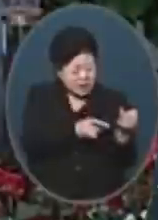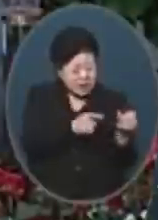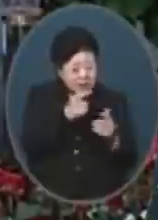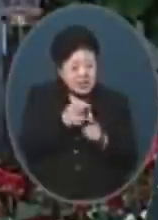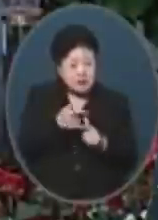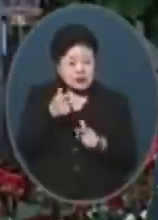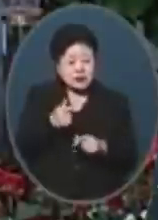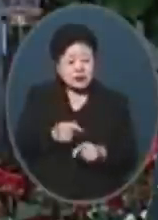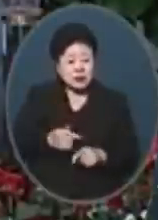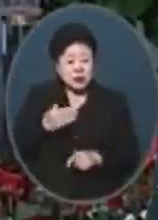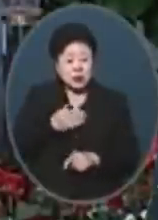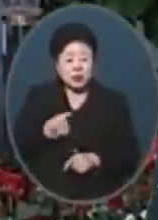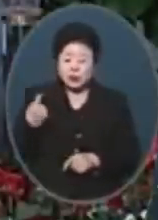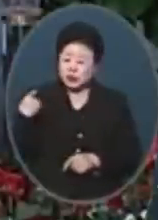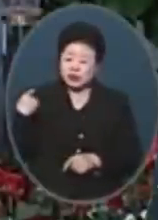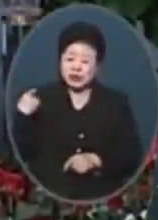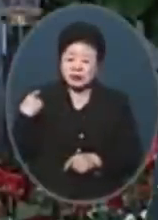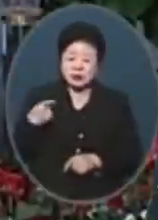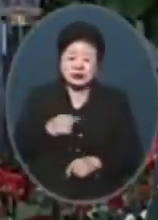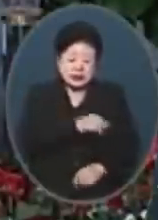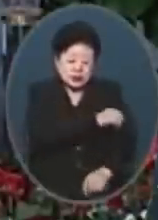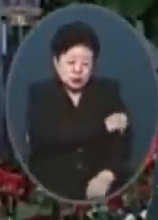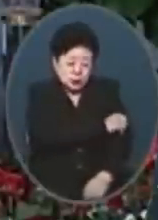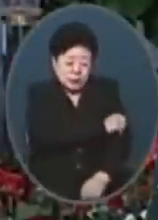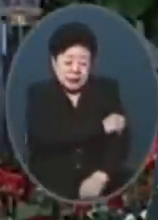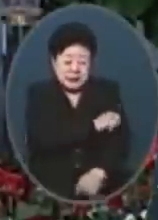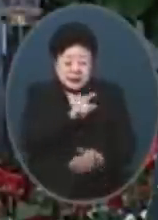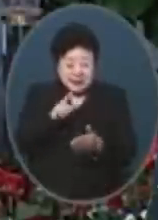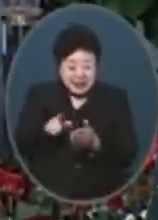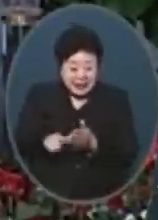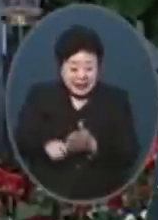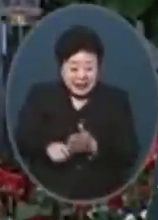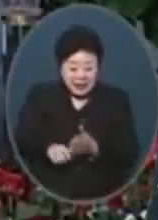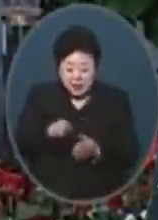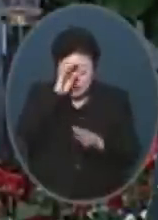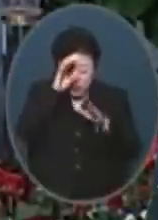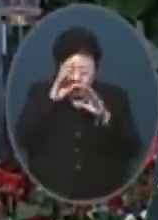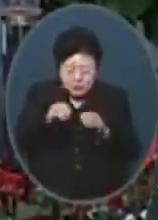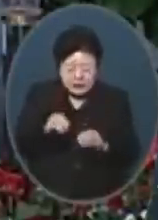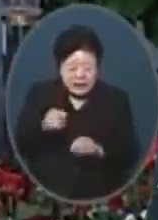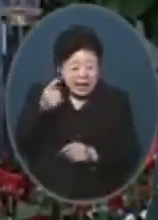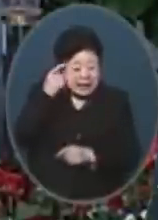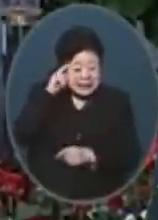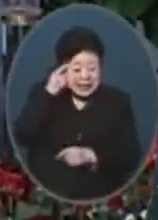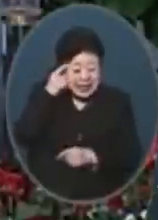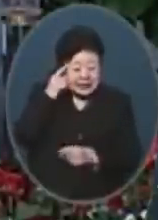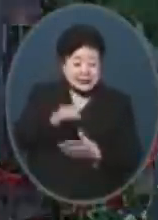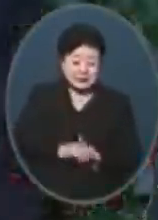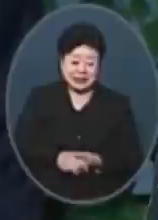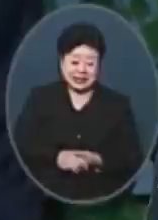예수님 뒤로 가서 옷자락에 손만 대면 병이 낫는다고 생각을 했습니다.